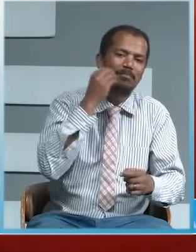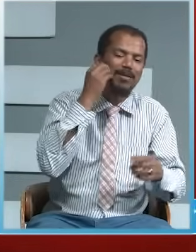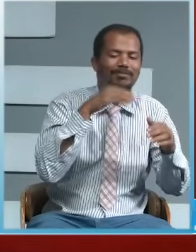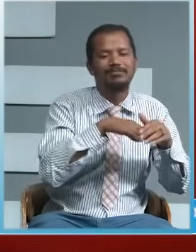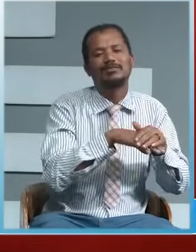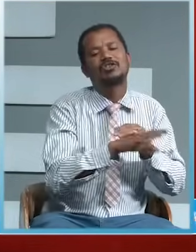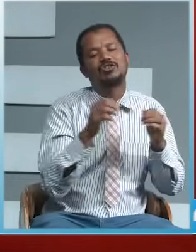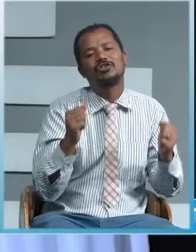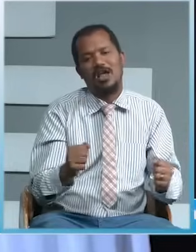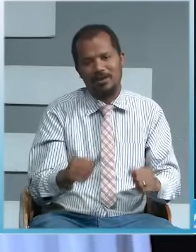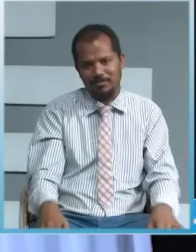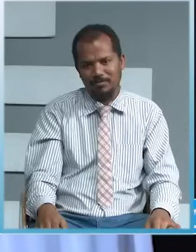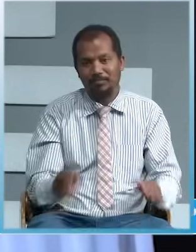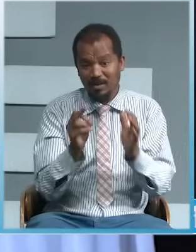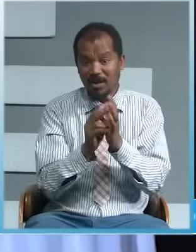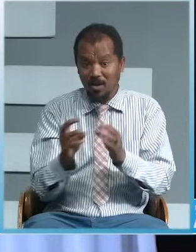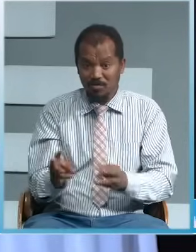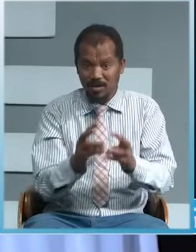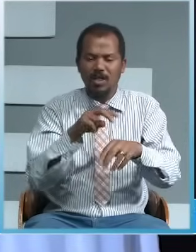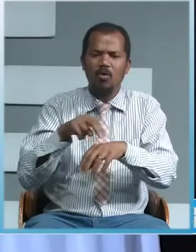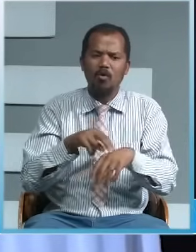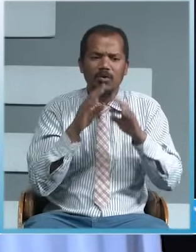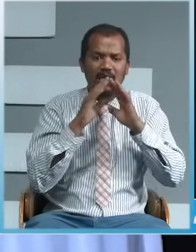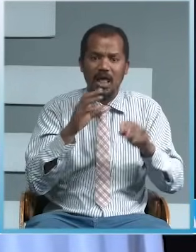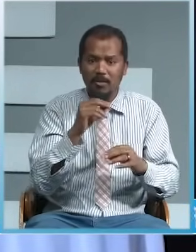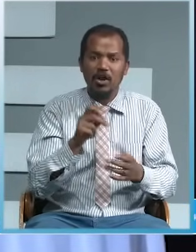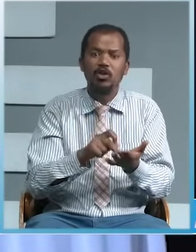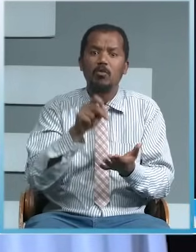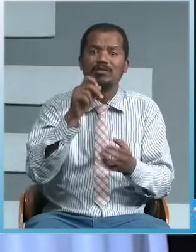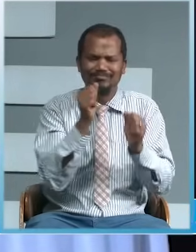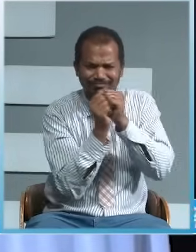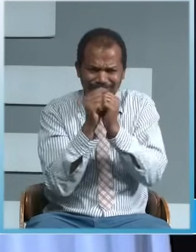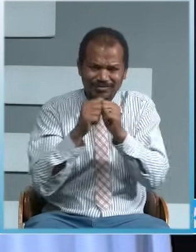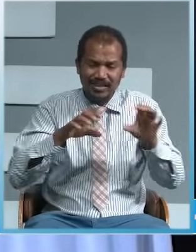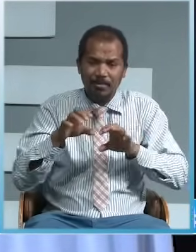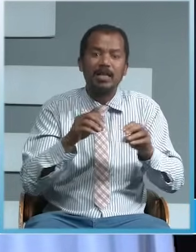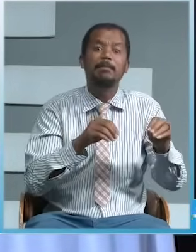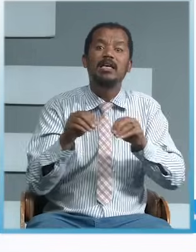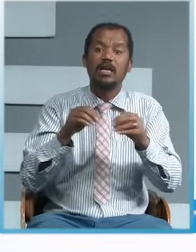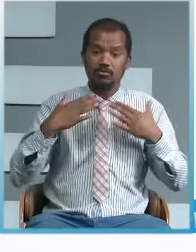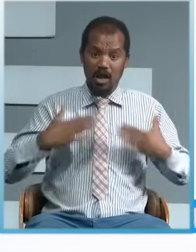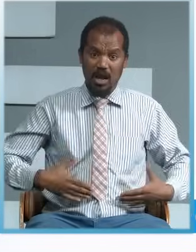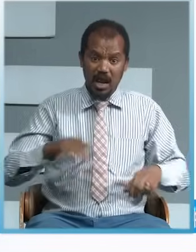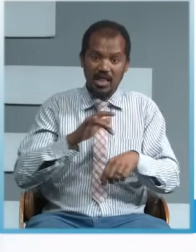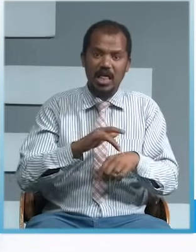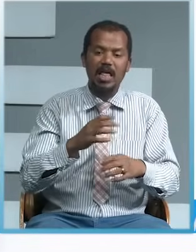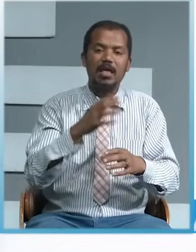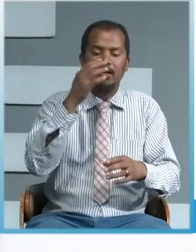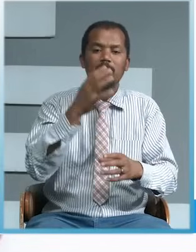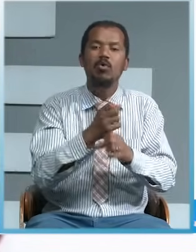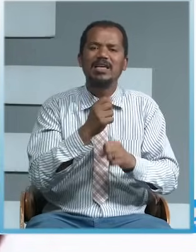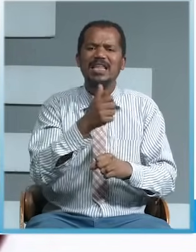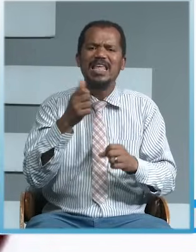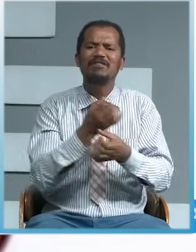ቤት ለመከላከል ያለው ማለት ነው። በህጋዊ መንገድ ተቋቁሞ ሰላማዊና ዴሞክራሲያዊ ትግሎችን ለማድረግ የሚንቀሳቀሱ አካላት ላይ